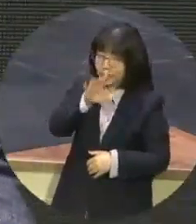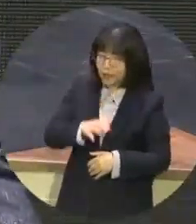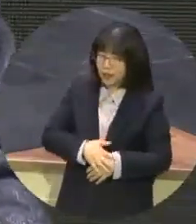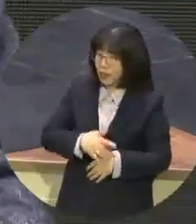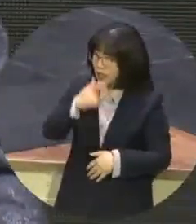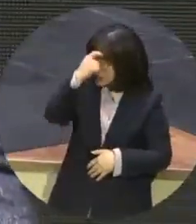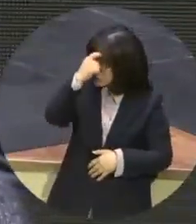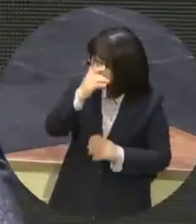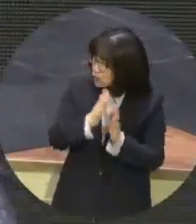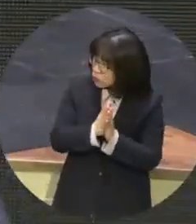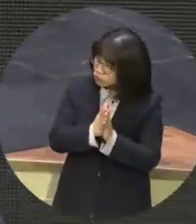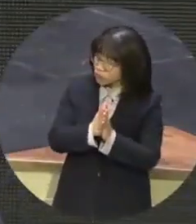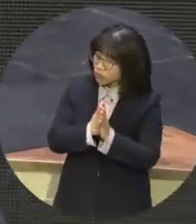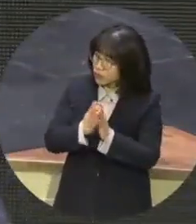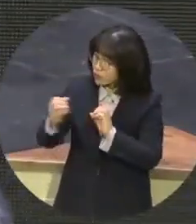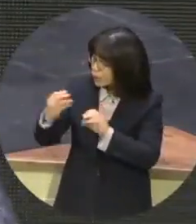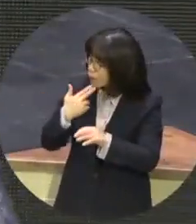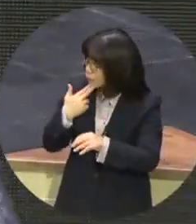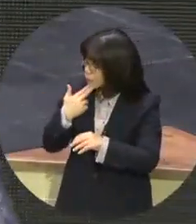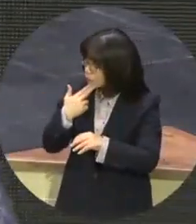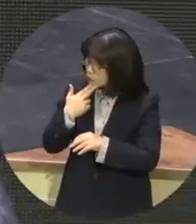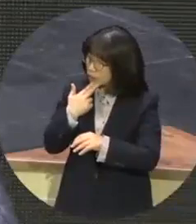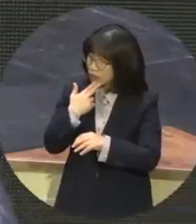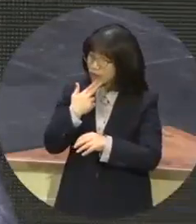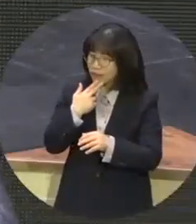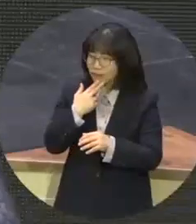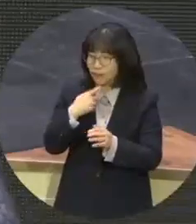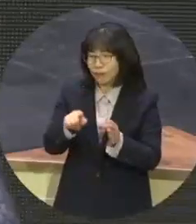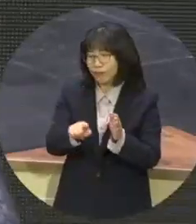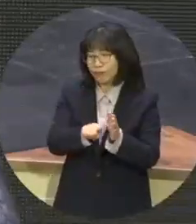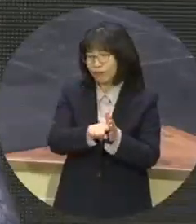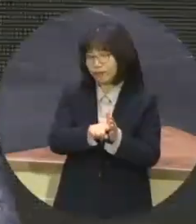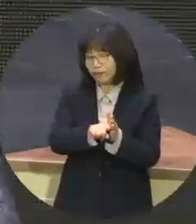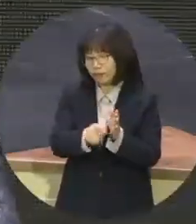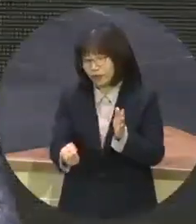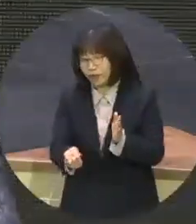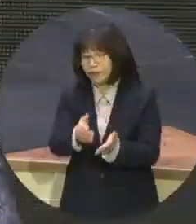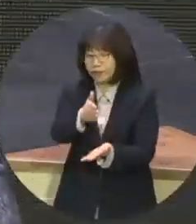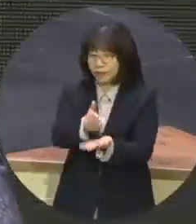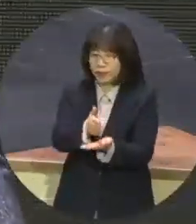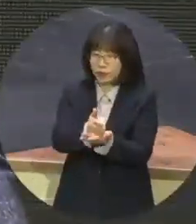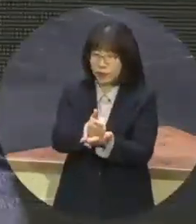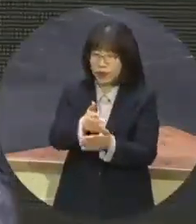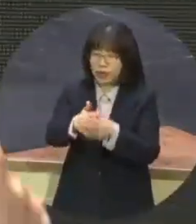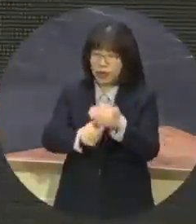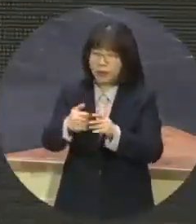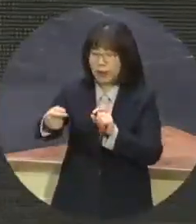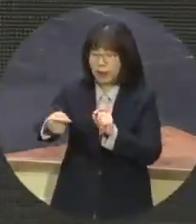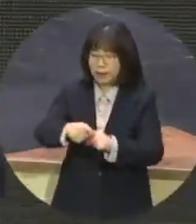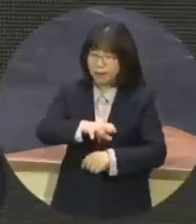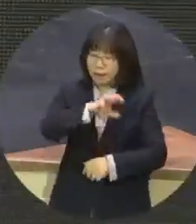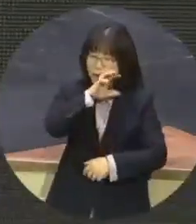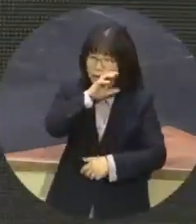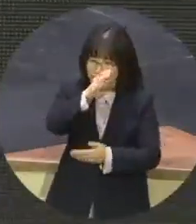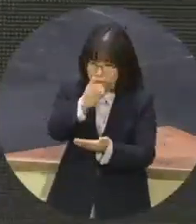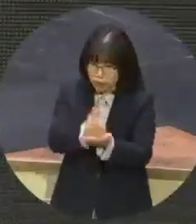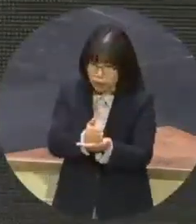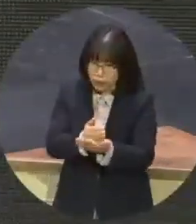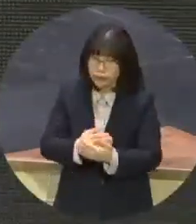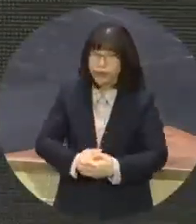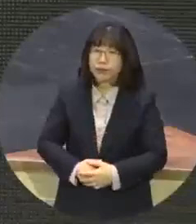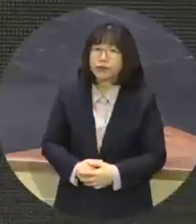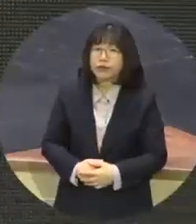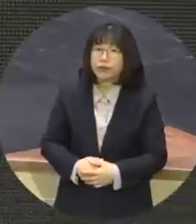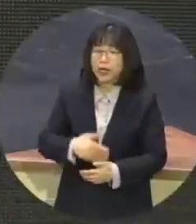기도해도 별 수 없더라. 불신앙하지 마세요. 자, 원망 불평하지 말고 여러분